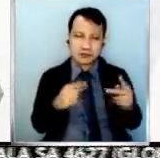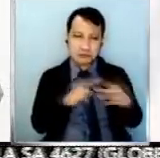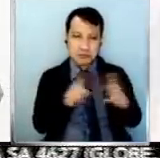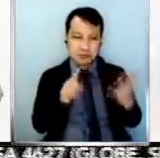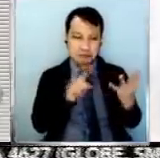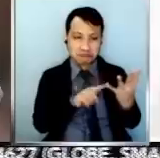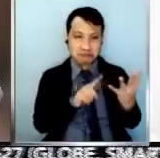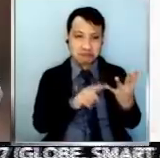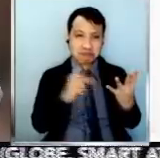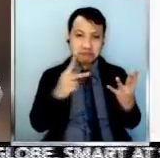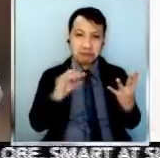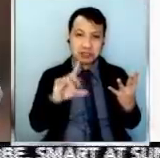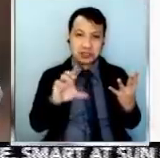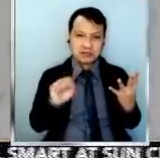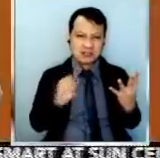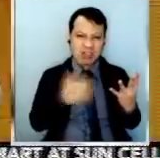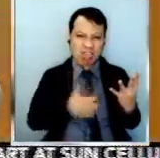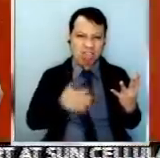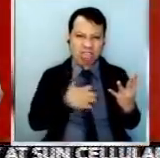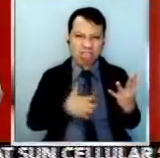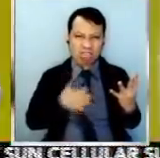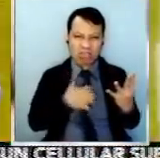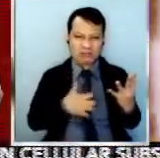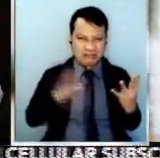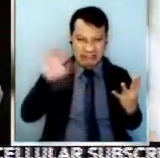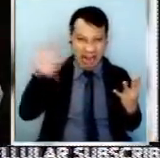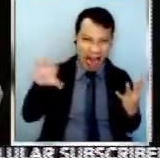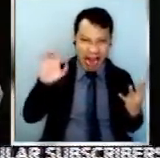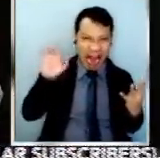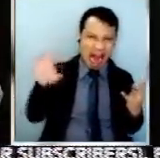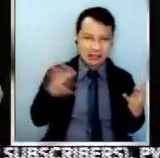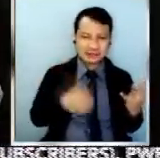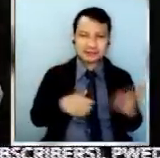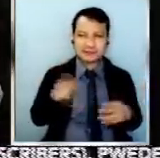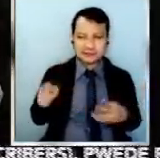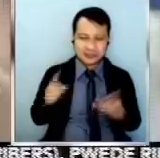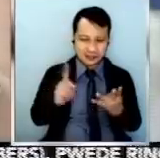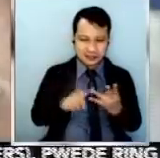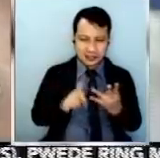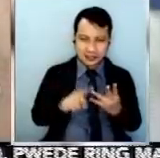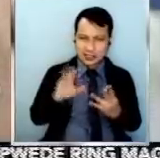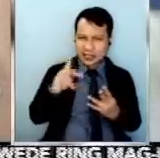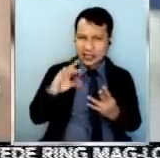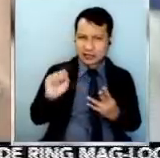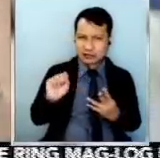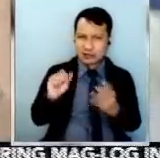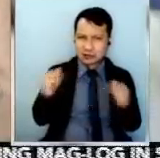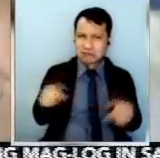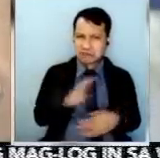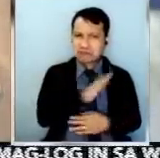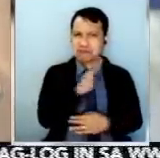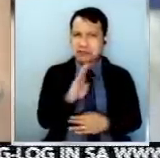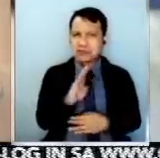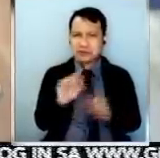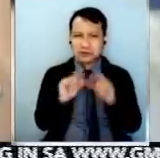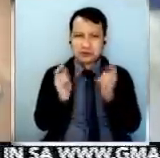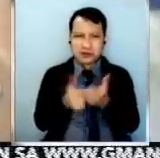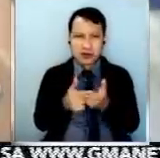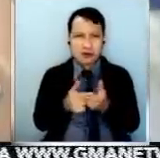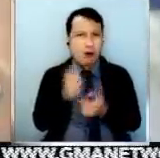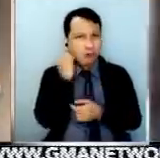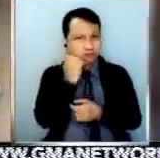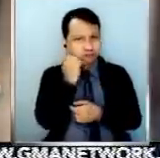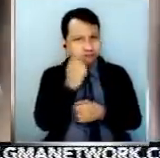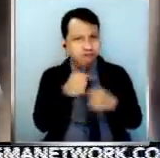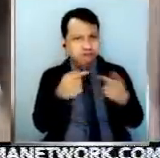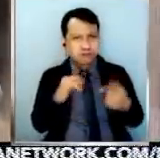minsan umaalma. Si Keanu naman ang matapang sa grupo. Mahilig din daw mag-TikTok pero kapag